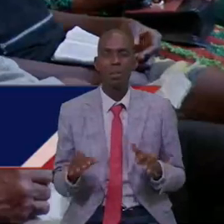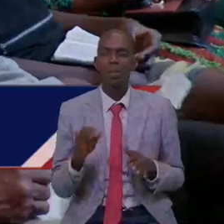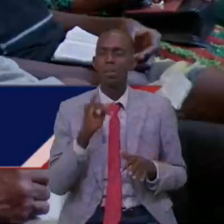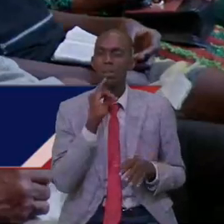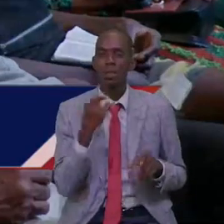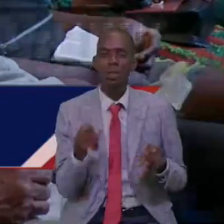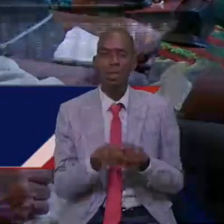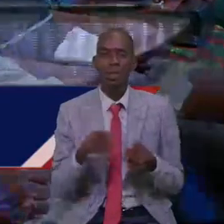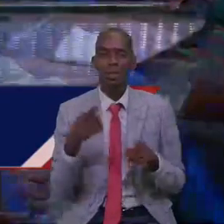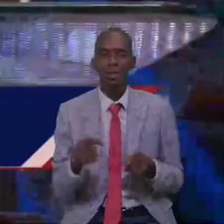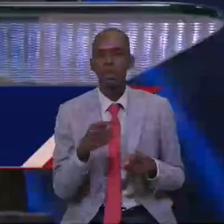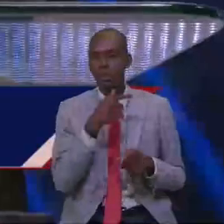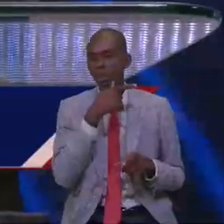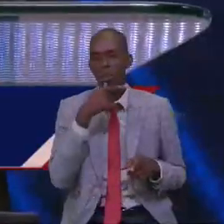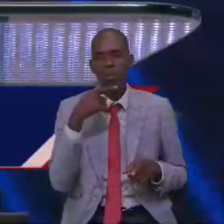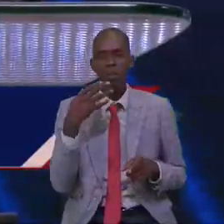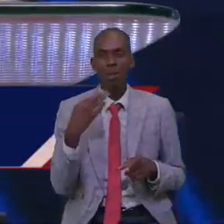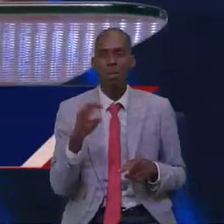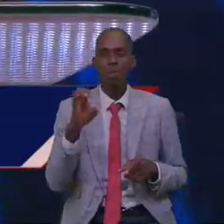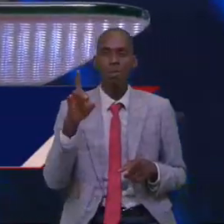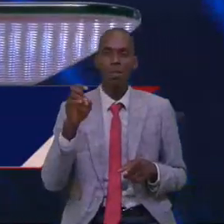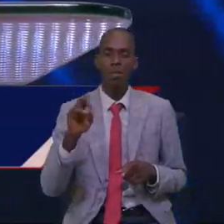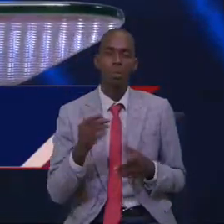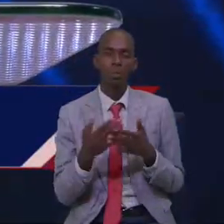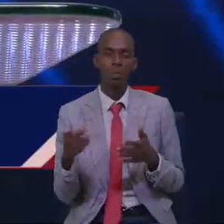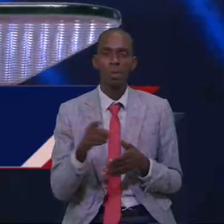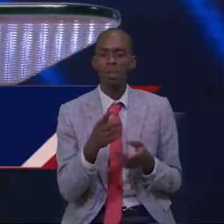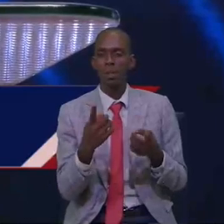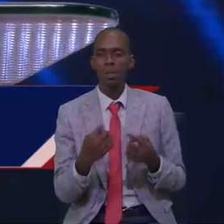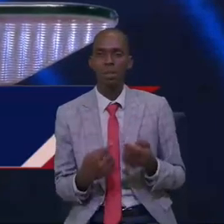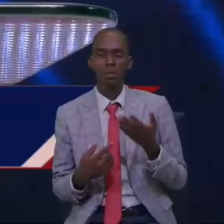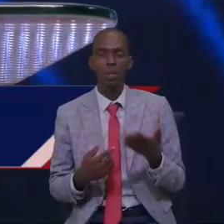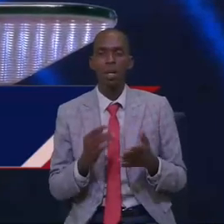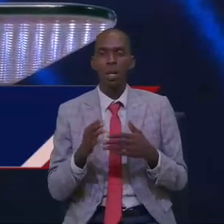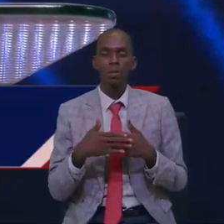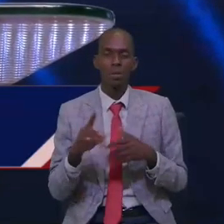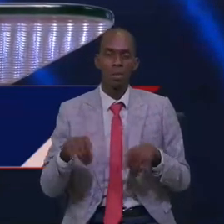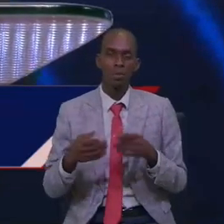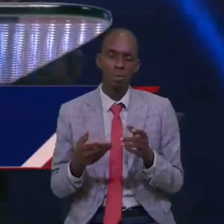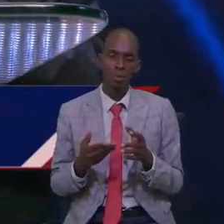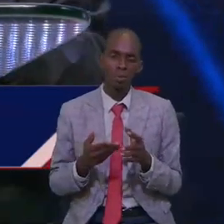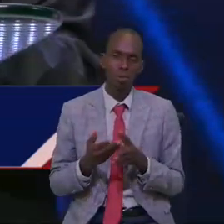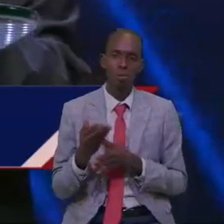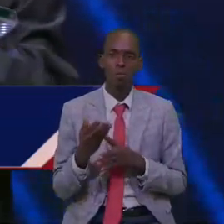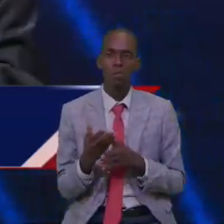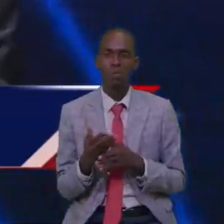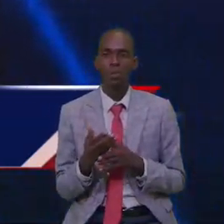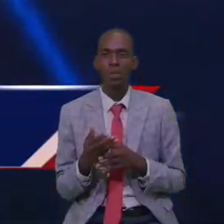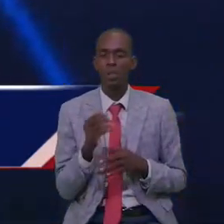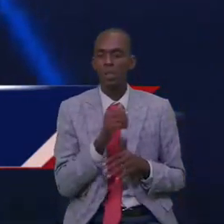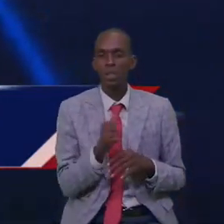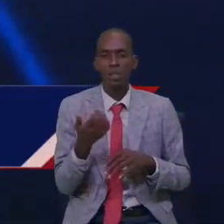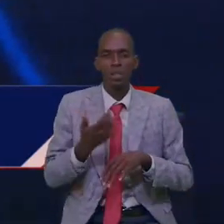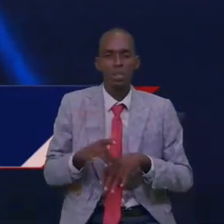auparavant comme un jardin d'Éden, et depuis, c'est un désert